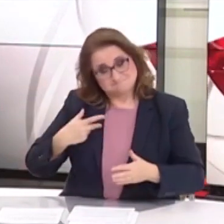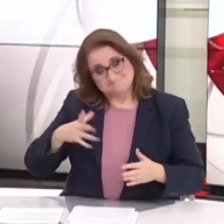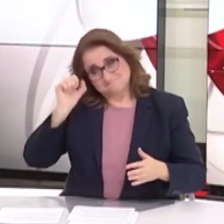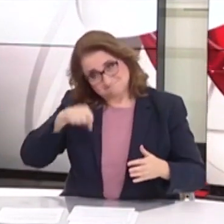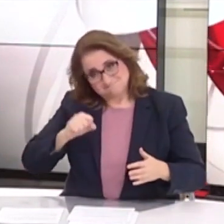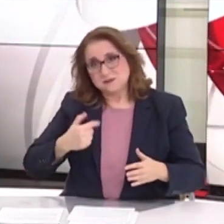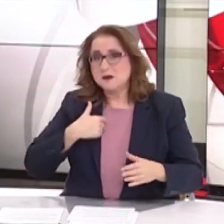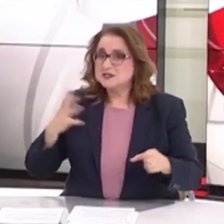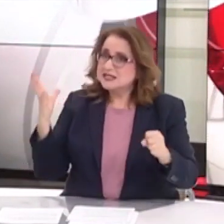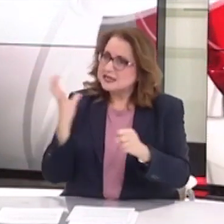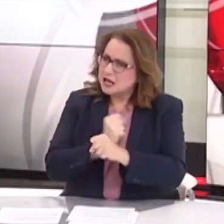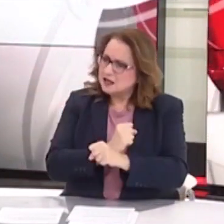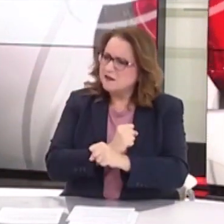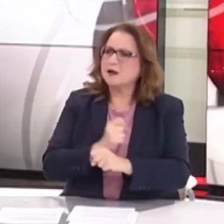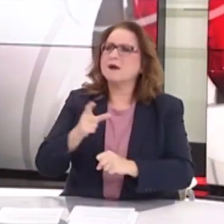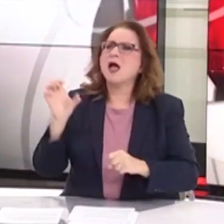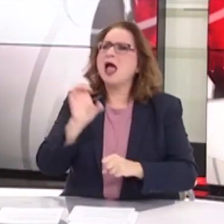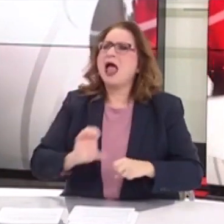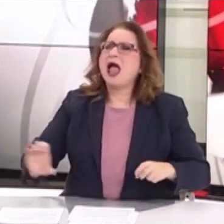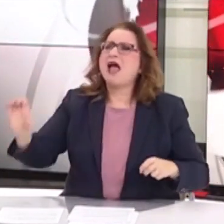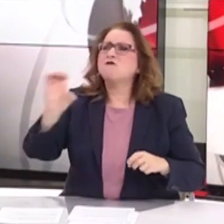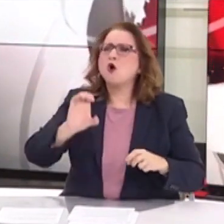να ενισχύσουμε το ευρωπαϊκό πνεύμα